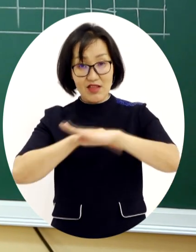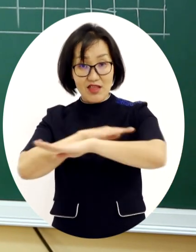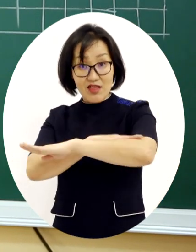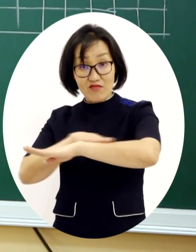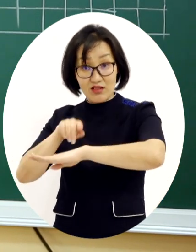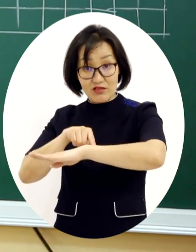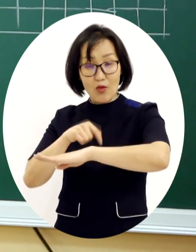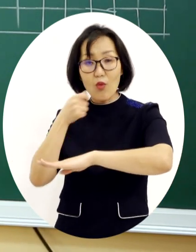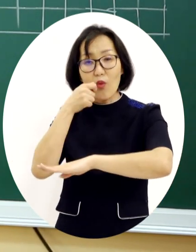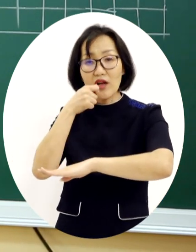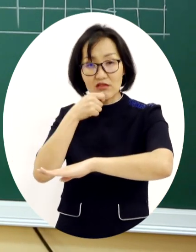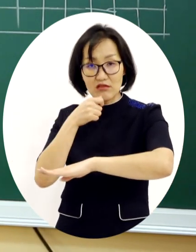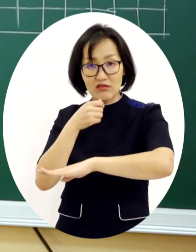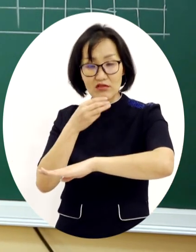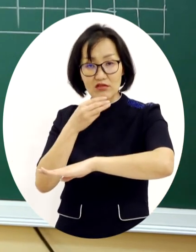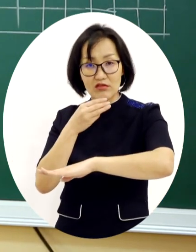Тгээс эхэллээ.